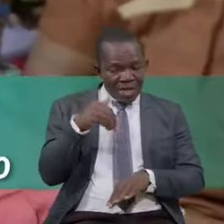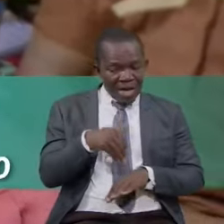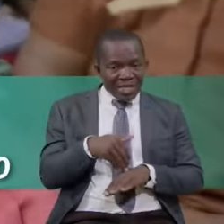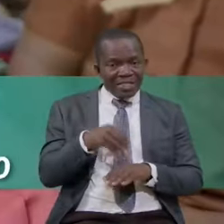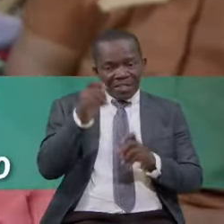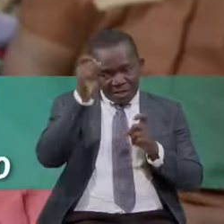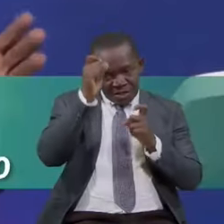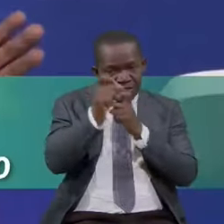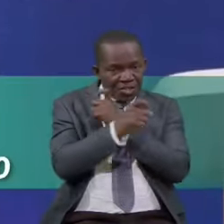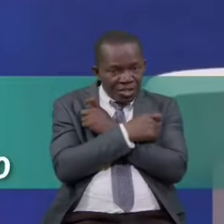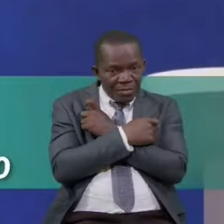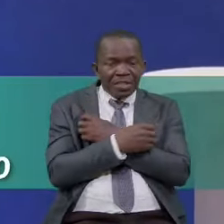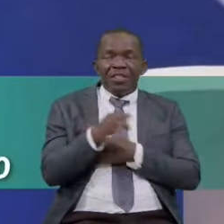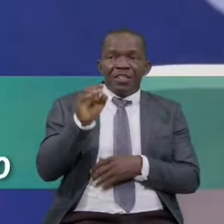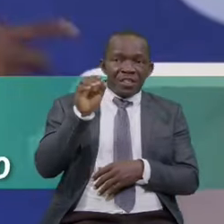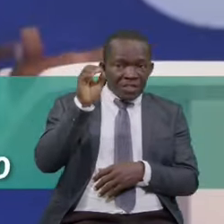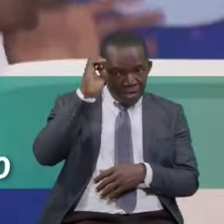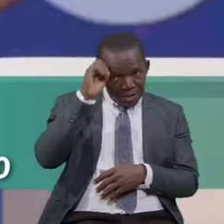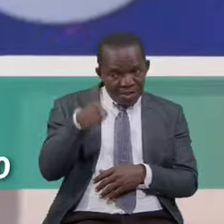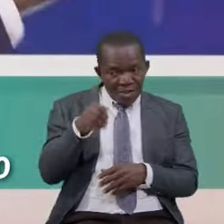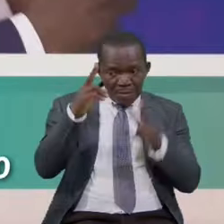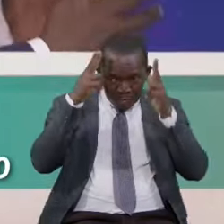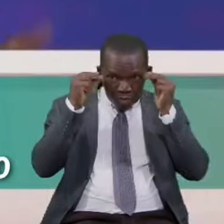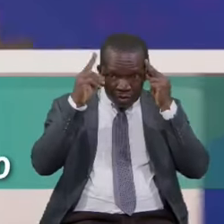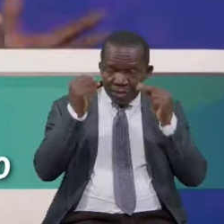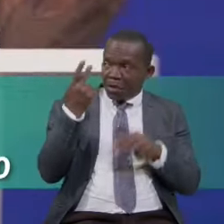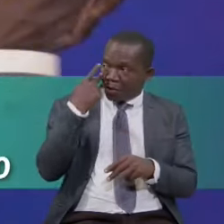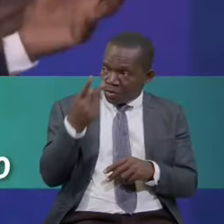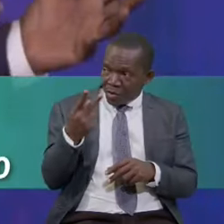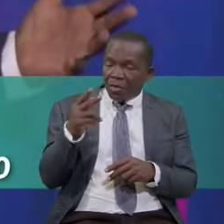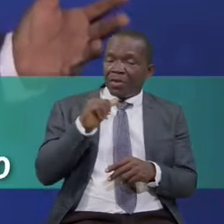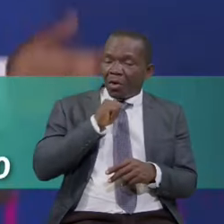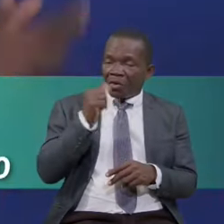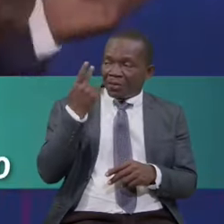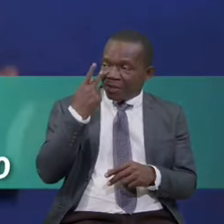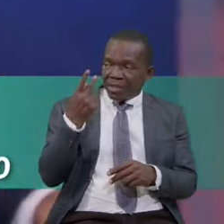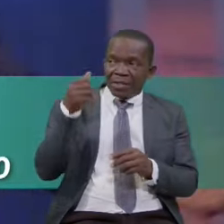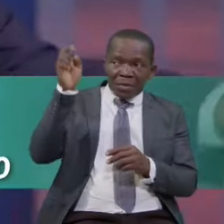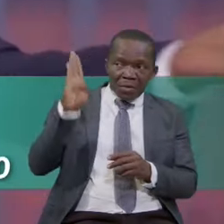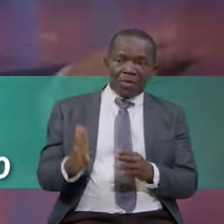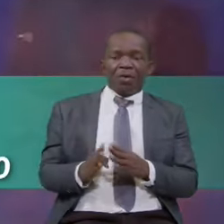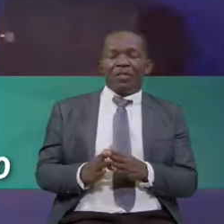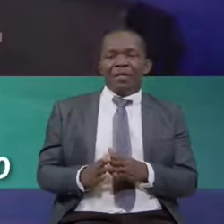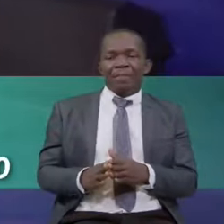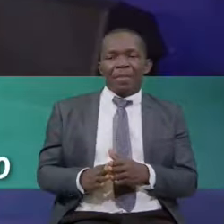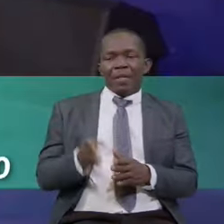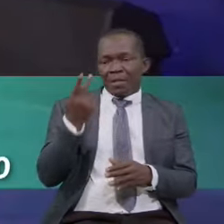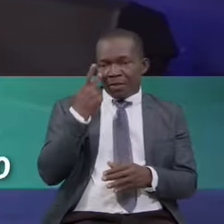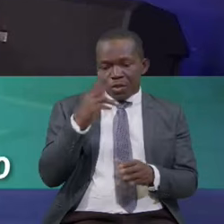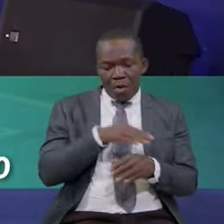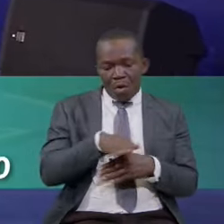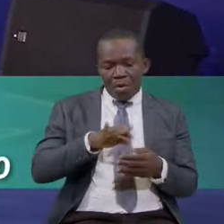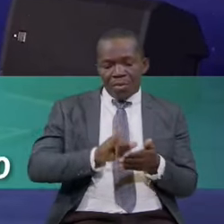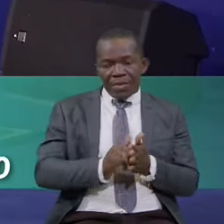l'INIS le Dieu invisible il voyait ces magiciens qui allaient accomplir et reproduire les miracles que